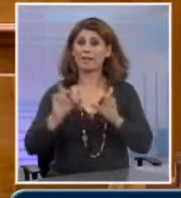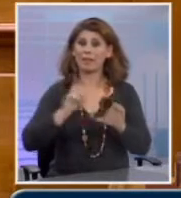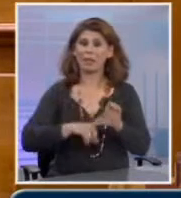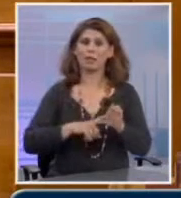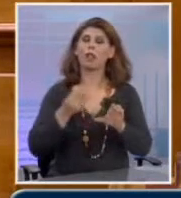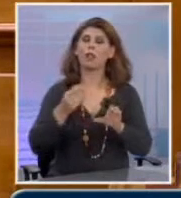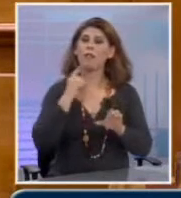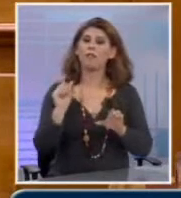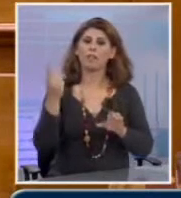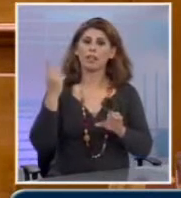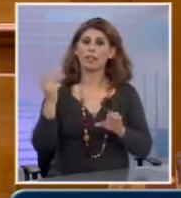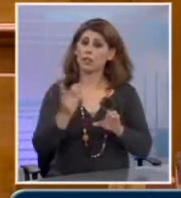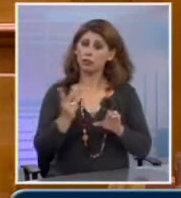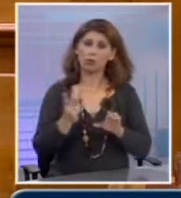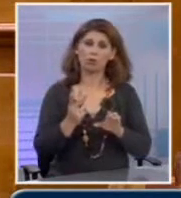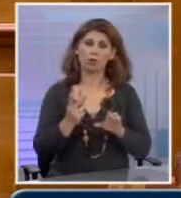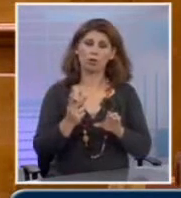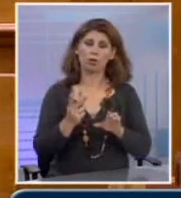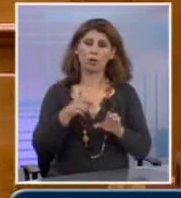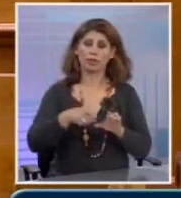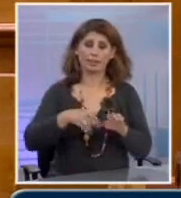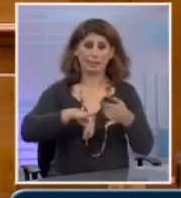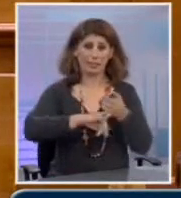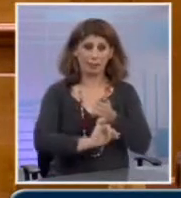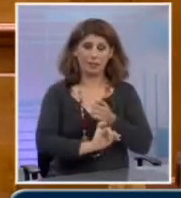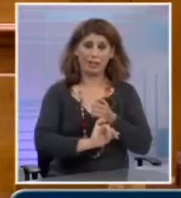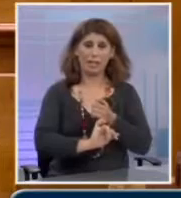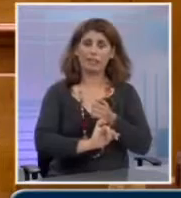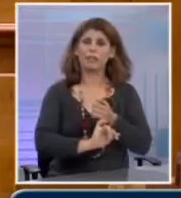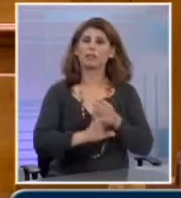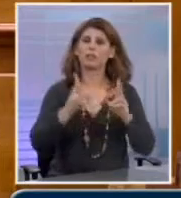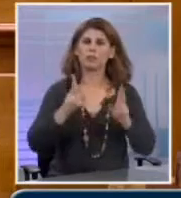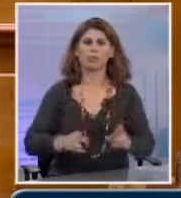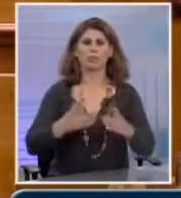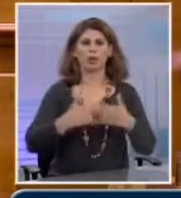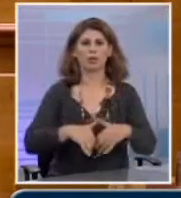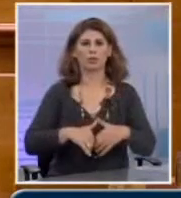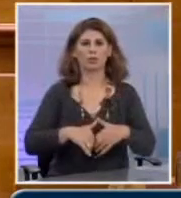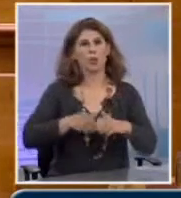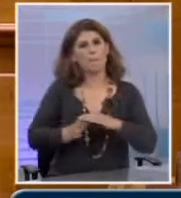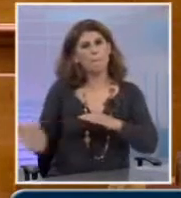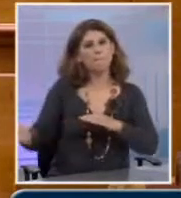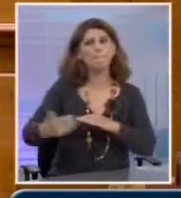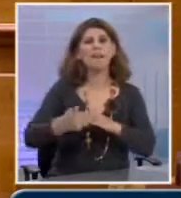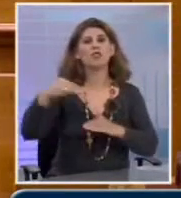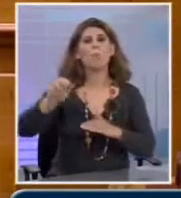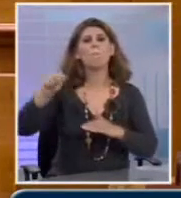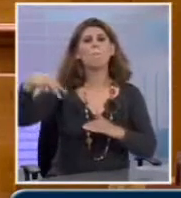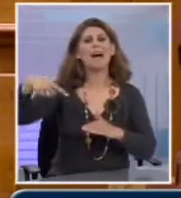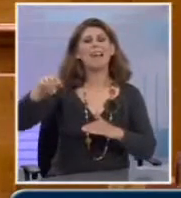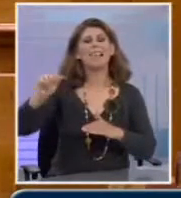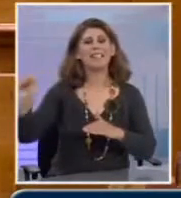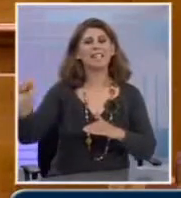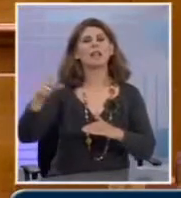δίνει ευκαιρίες και στους δύο. Στις μεν στοιχηματικές να σταματήσουν να λειτουργούν μέσω Μάλτας και Ντουμπάι και